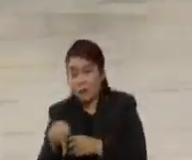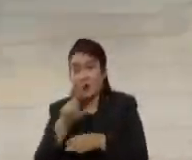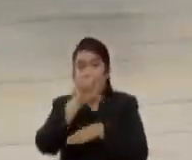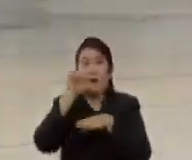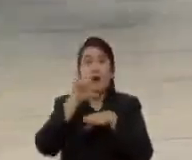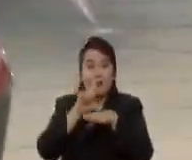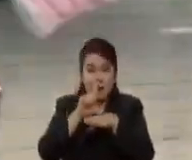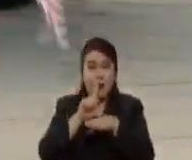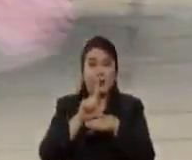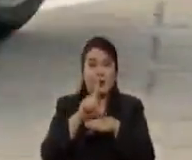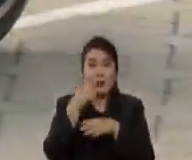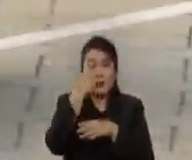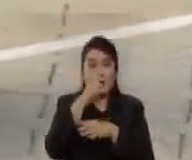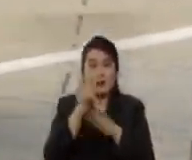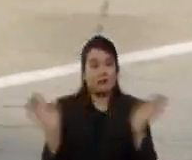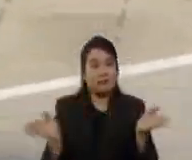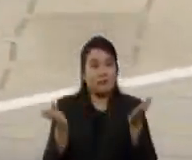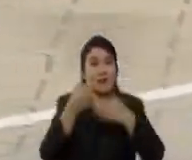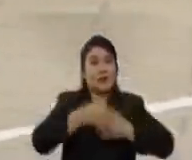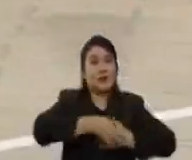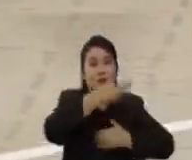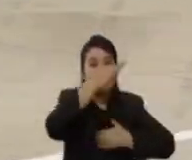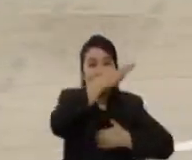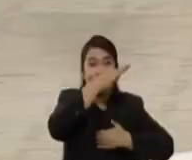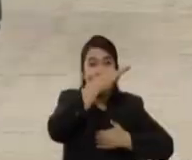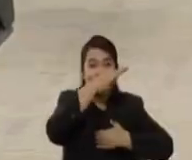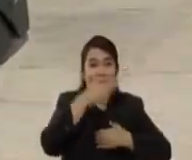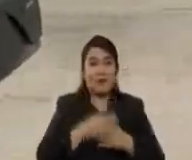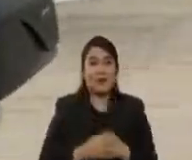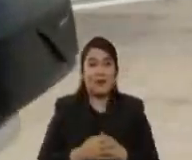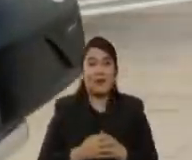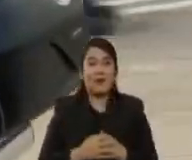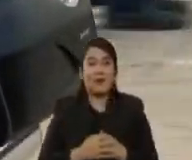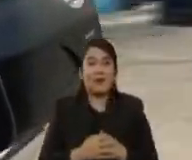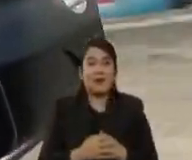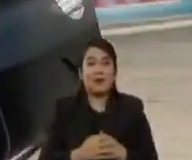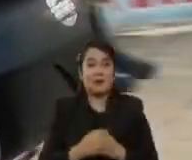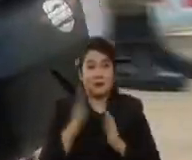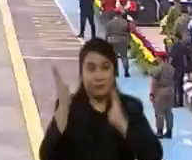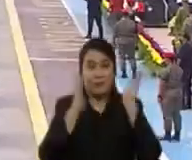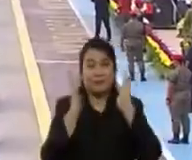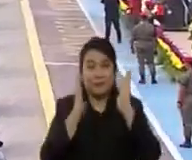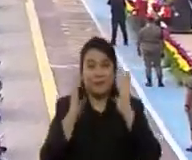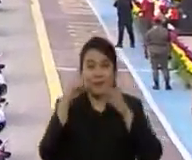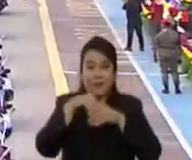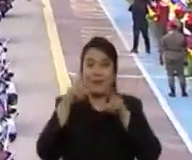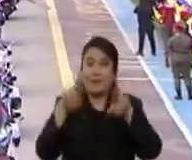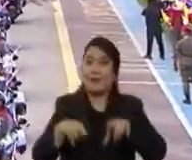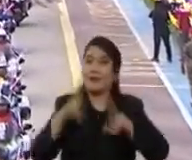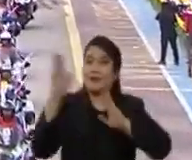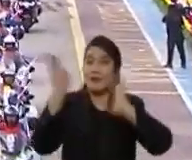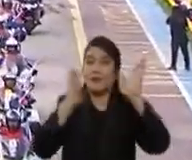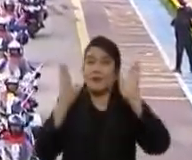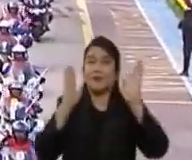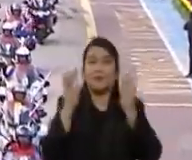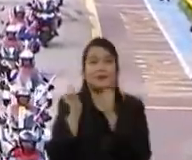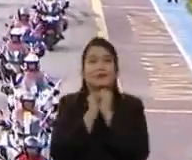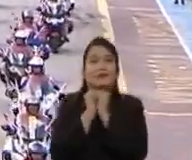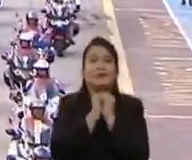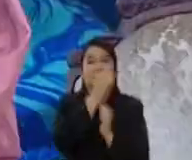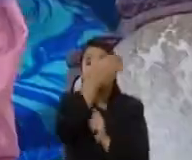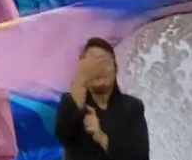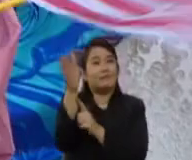Labuan dalam misi menyemarakkan semangat patriotik di kalangan keluarga Malaysia agar bersama-sama mengibarkan jalur